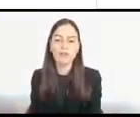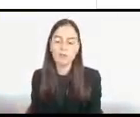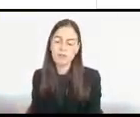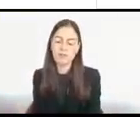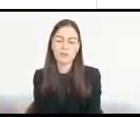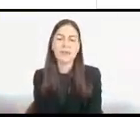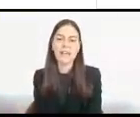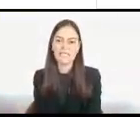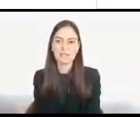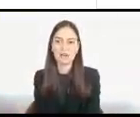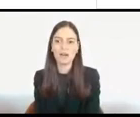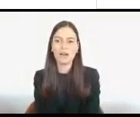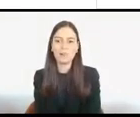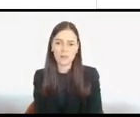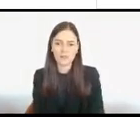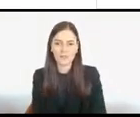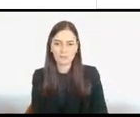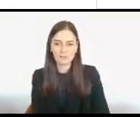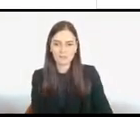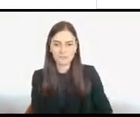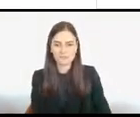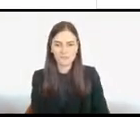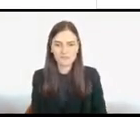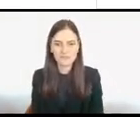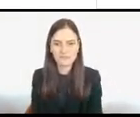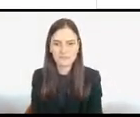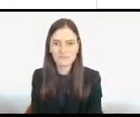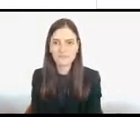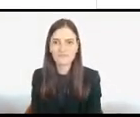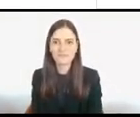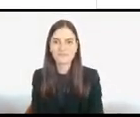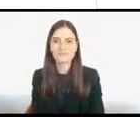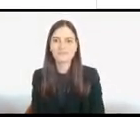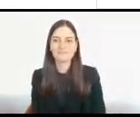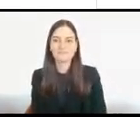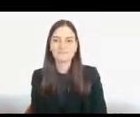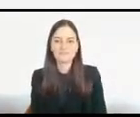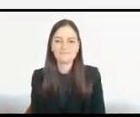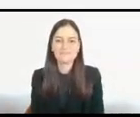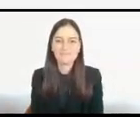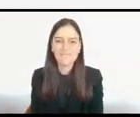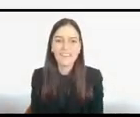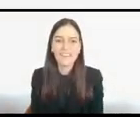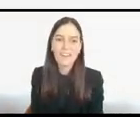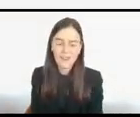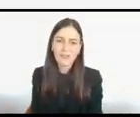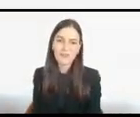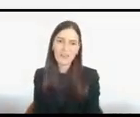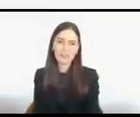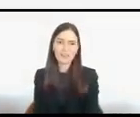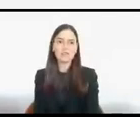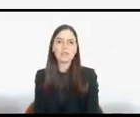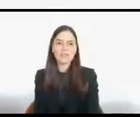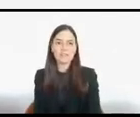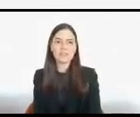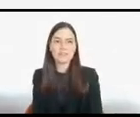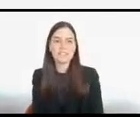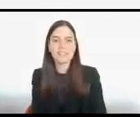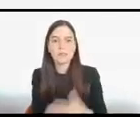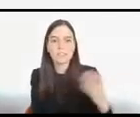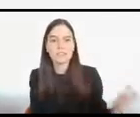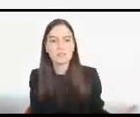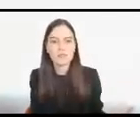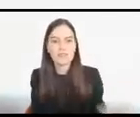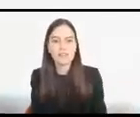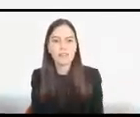où j'en ai le plus besoin, à savoir ma retraite. Et pour terminer là-dessus, je crois qu'il y a deux façons d'investir hein, en due propriété. Tout à fait, deux façons